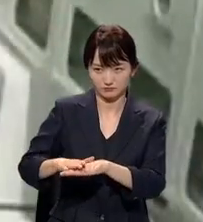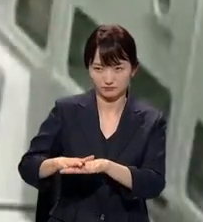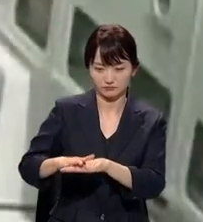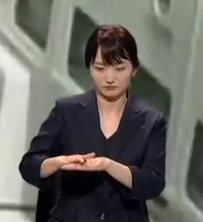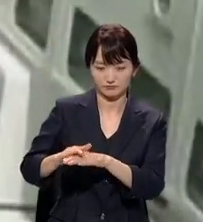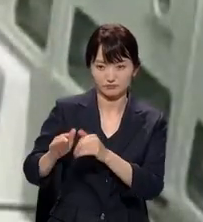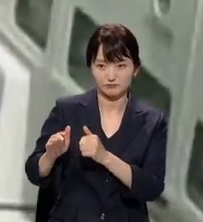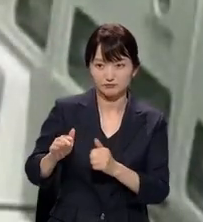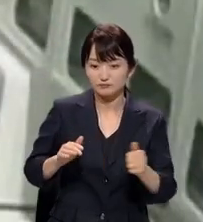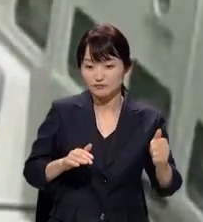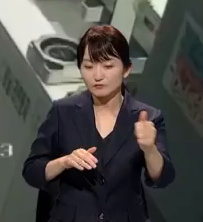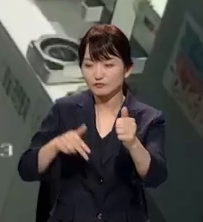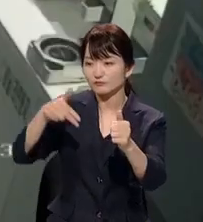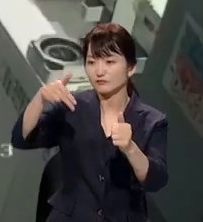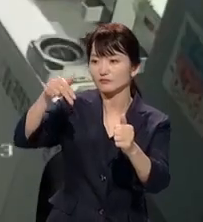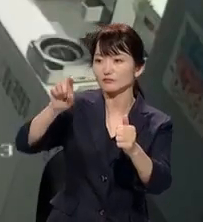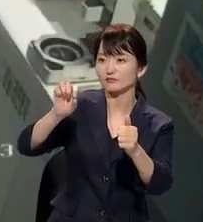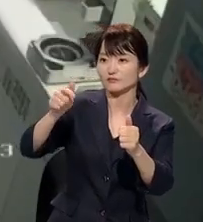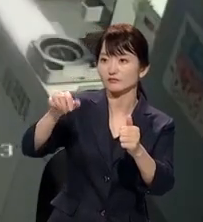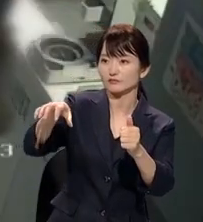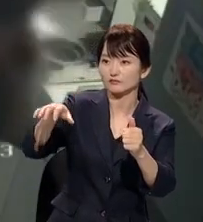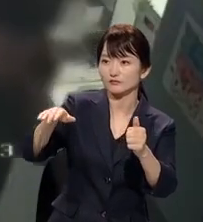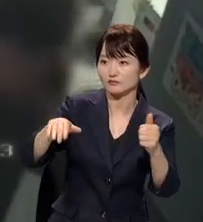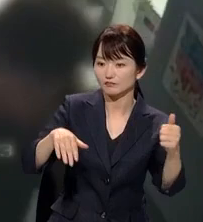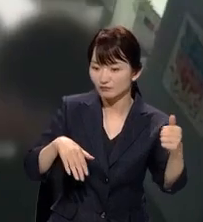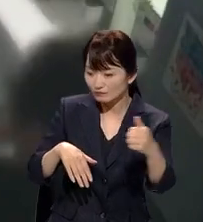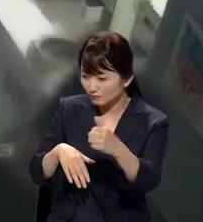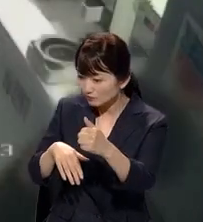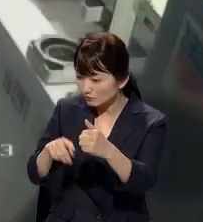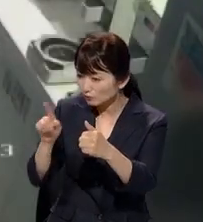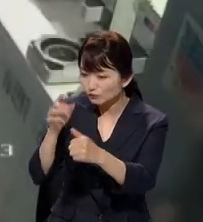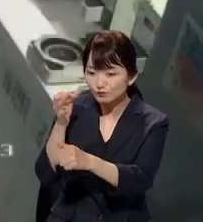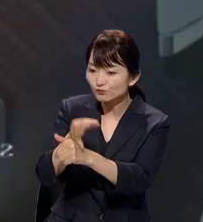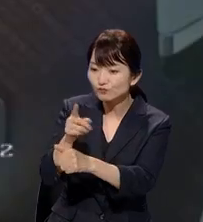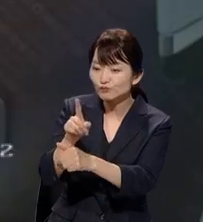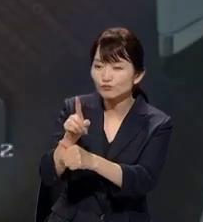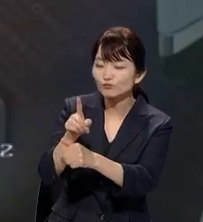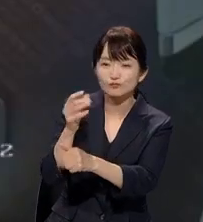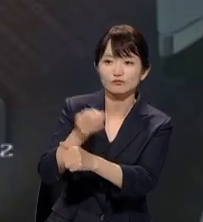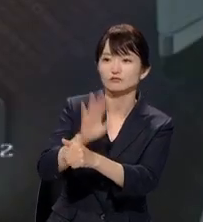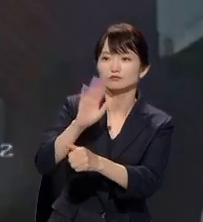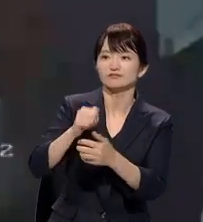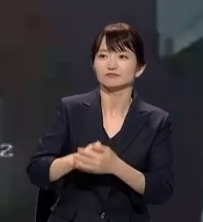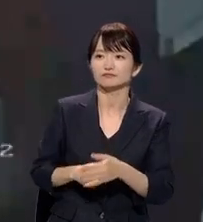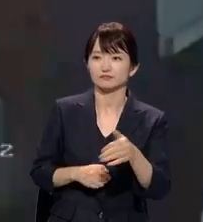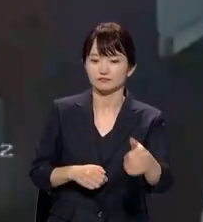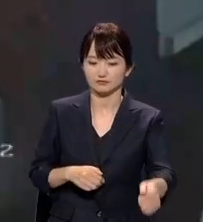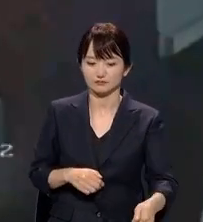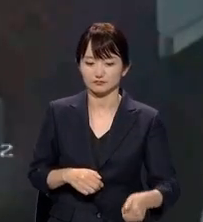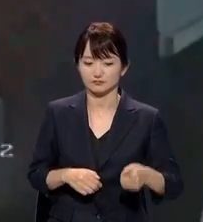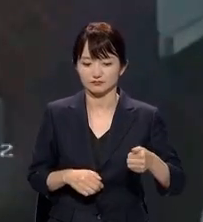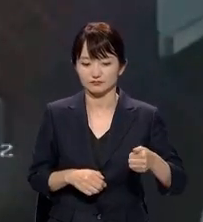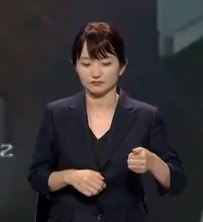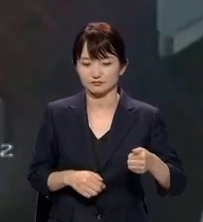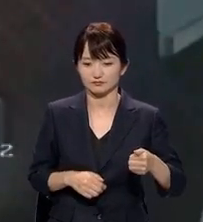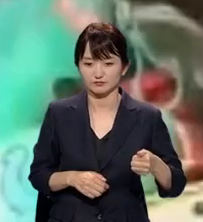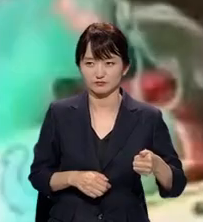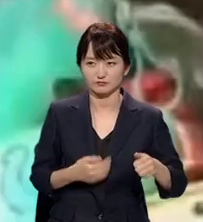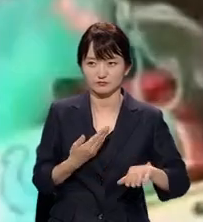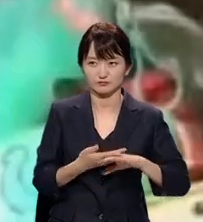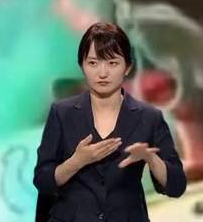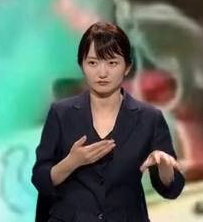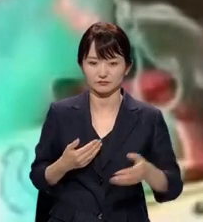가서 뭘 살까 고민하는데 안 사요. 자, 그리고는 아까 그 들고 온 거 갑자기 구석으로 들고 갑니다.